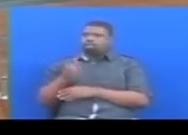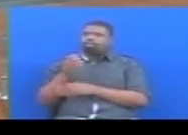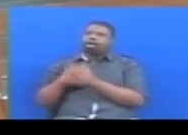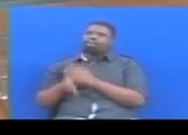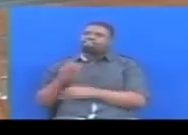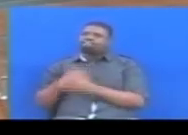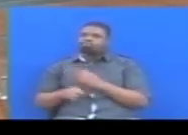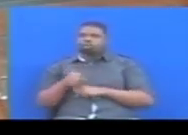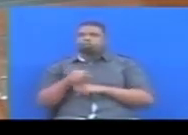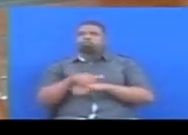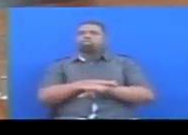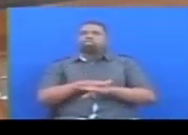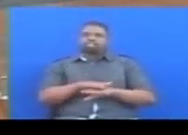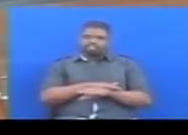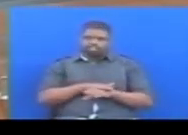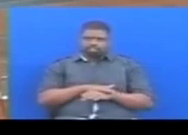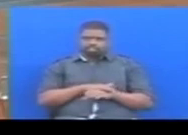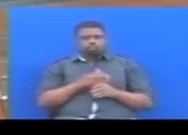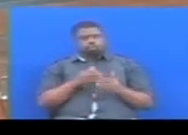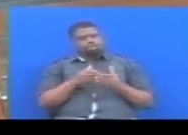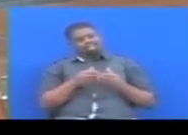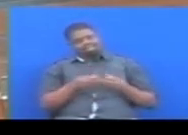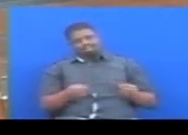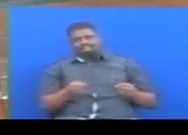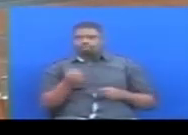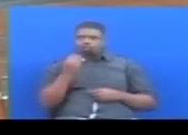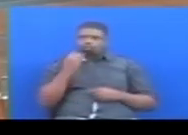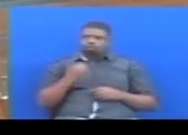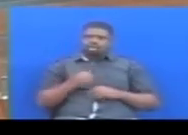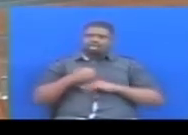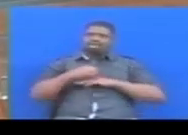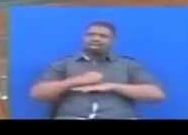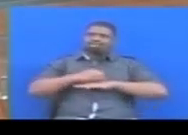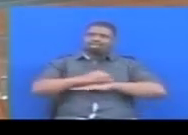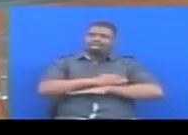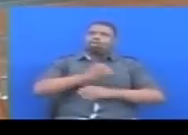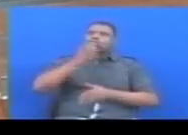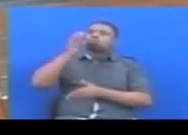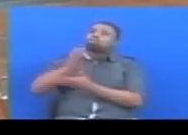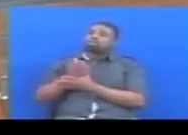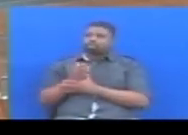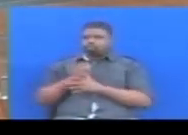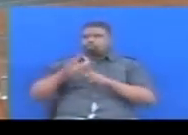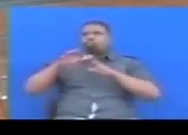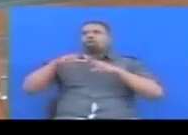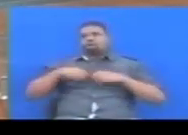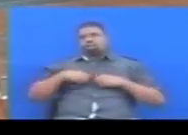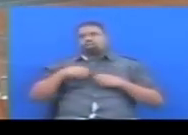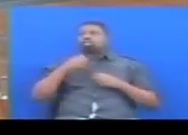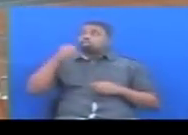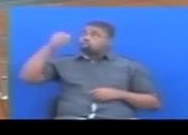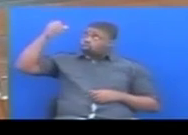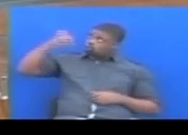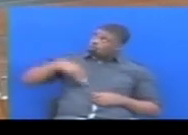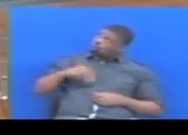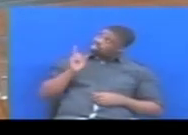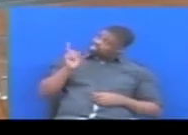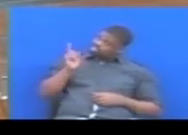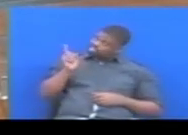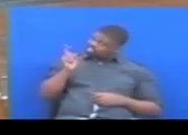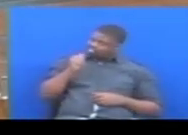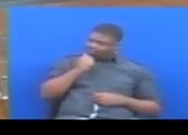walemavu wa ngozi wamekuwa naathirika na ugonjwa wa kansa. Hili ni kweli, tunakiri. Ni kwa sababu jua hili ambalo ni mionzi yetu ya